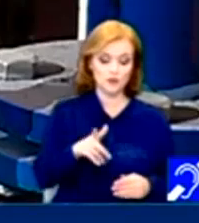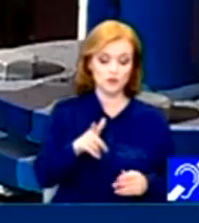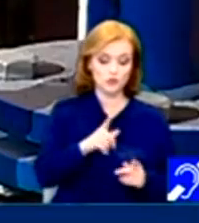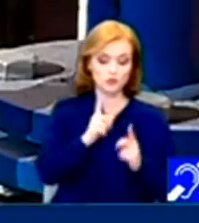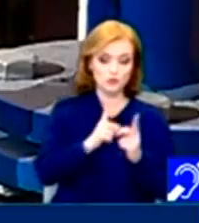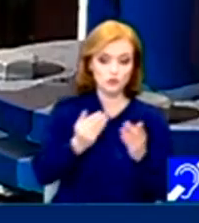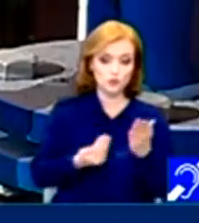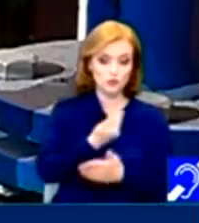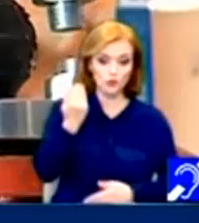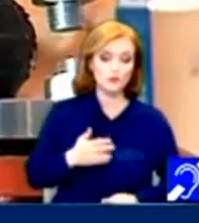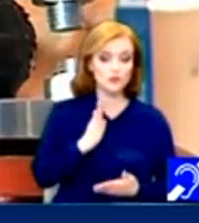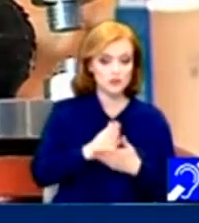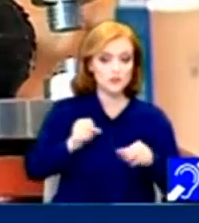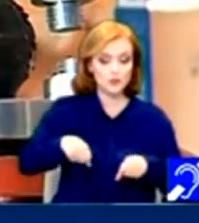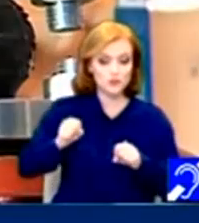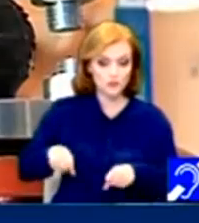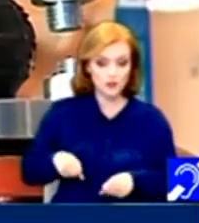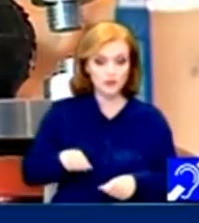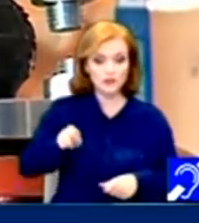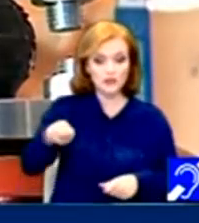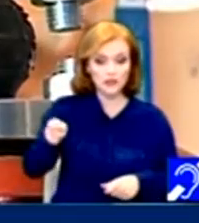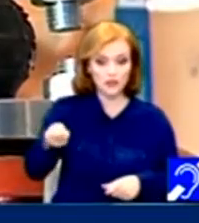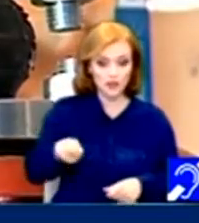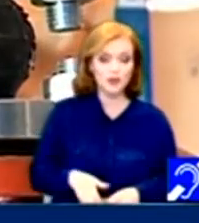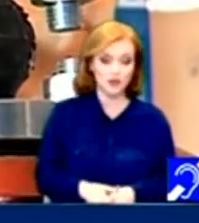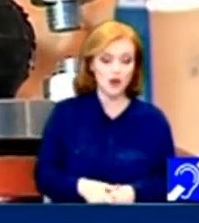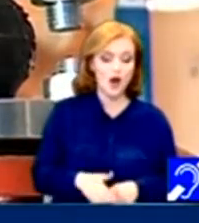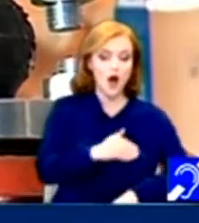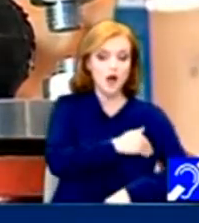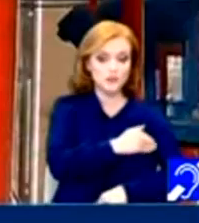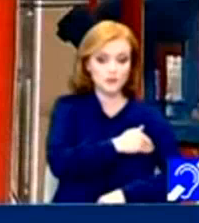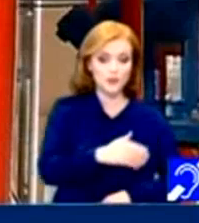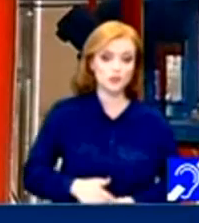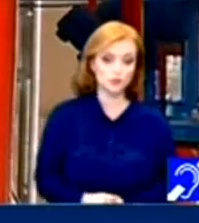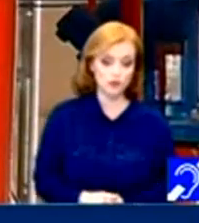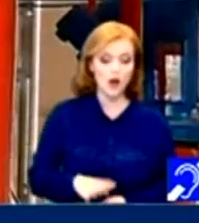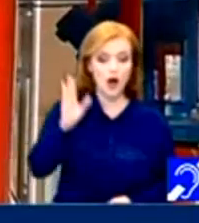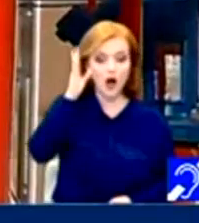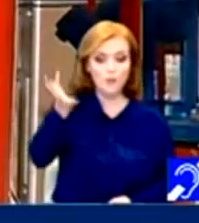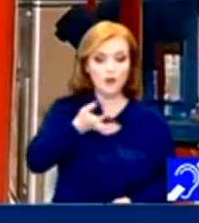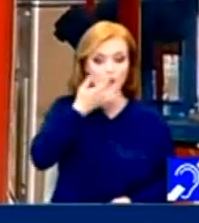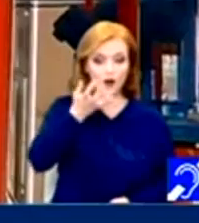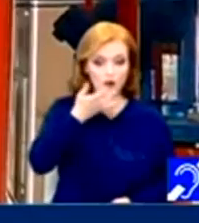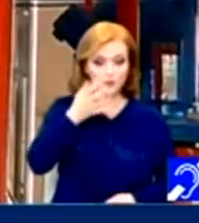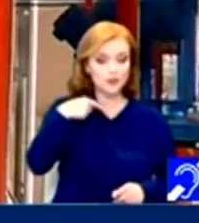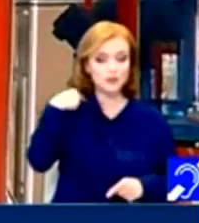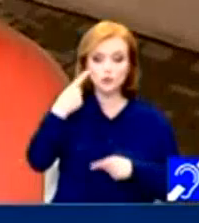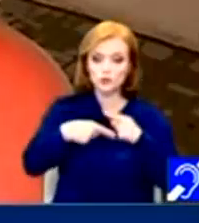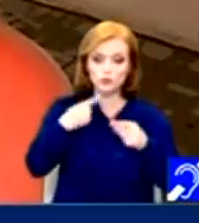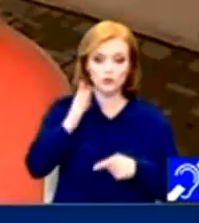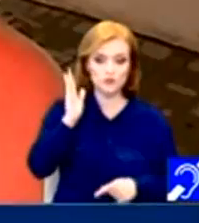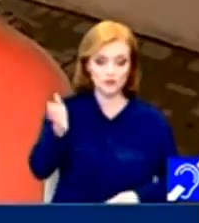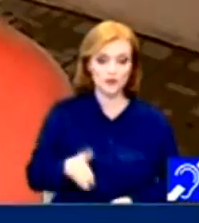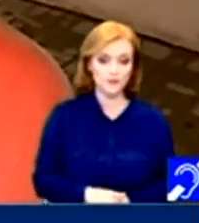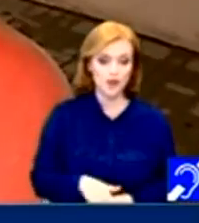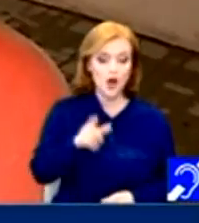regim automat. Există posibilitatea de reglare automată a temperaturii agentului termic, iar apa caldă va fi non-stop. Locatarii speră